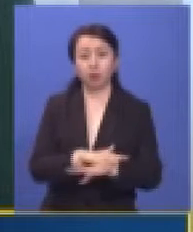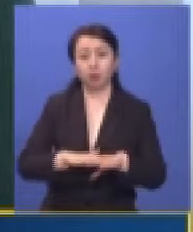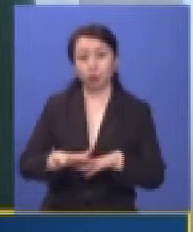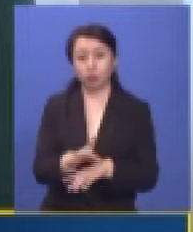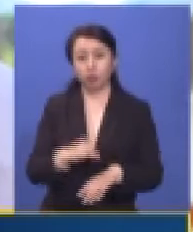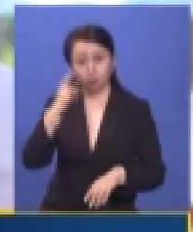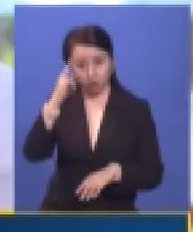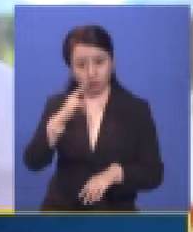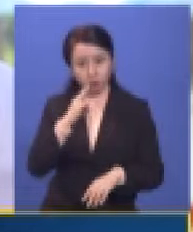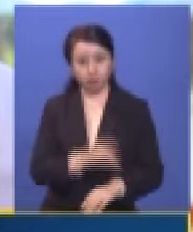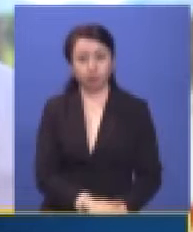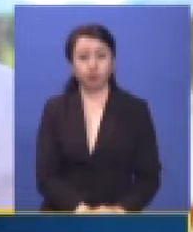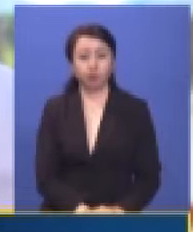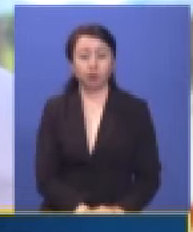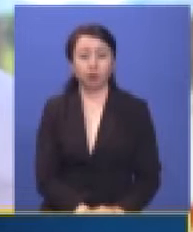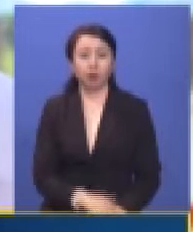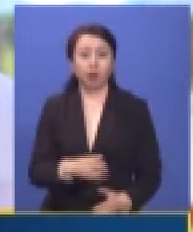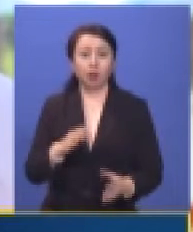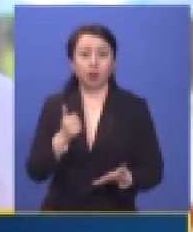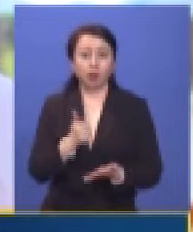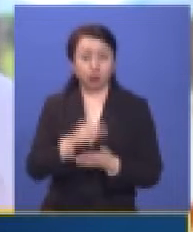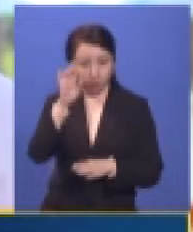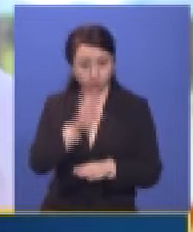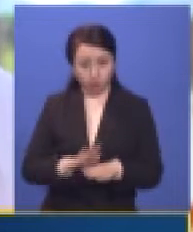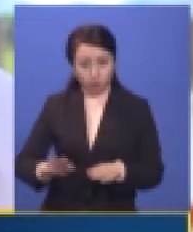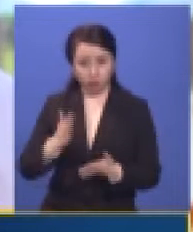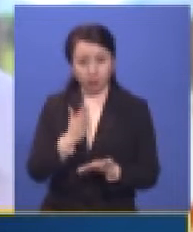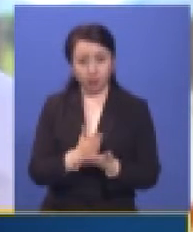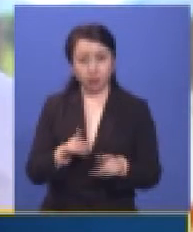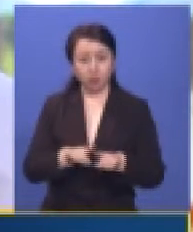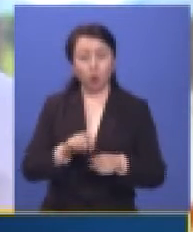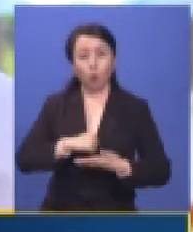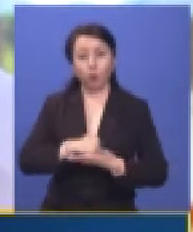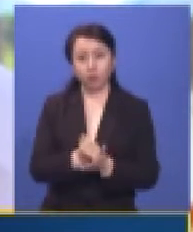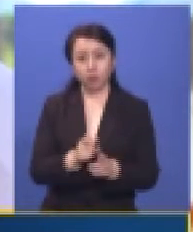Республики Казахстан. По инициативе главы государства созданы такие,